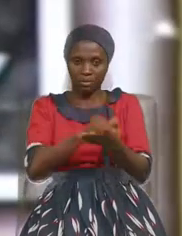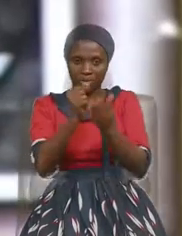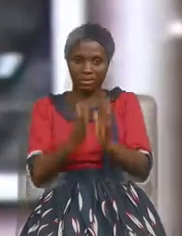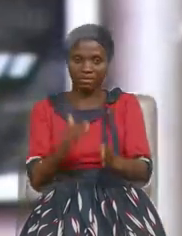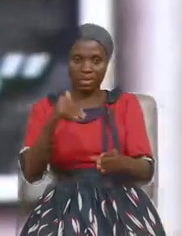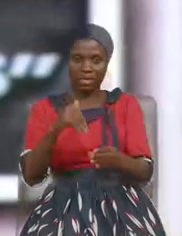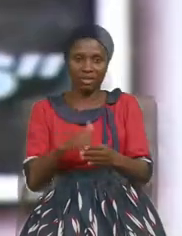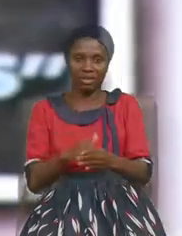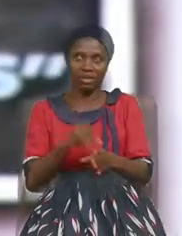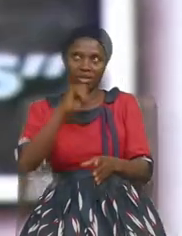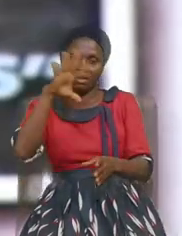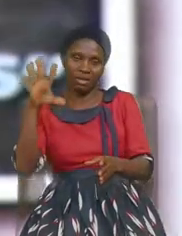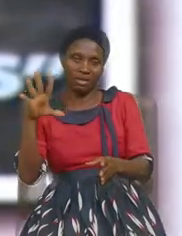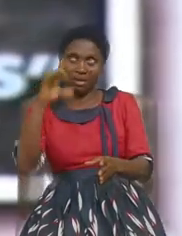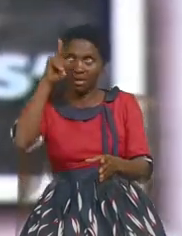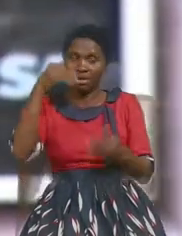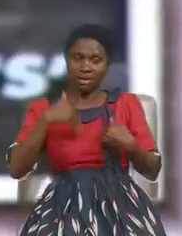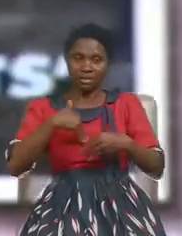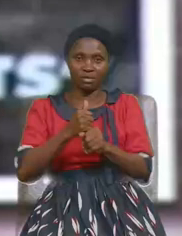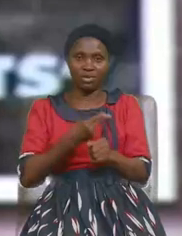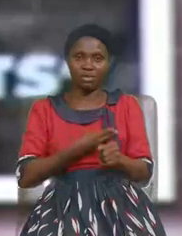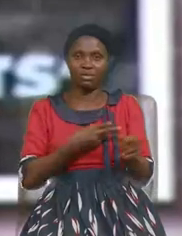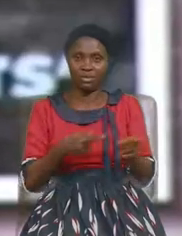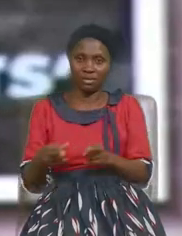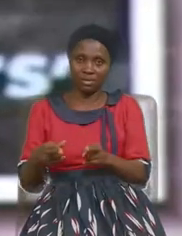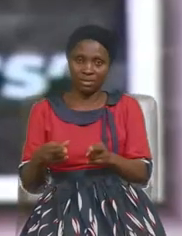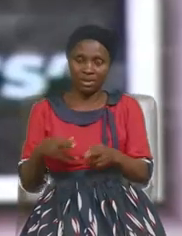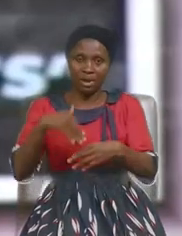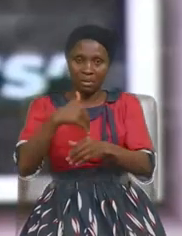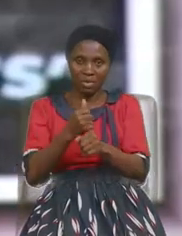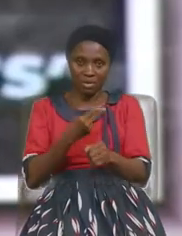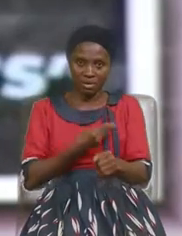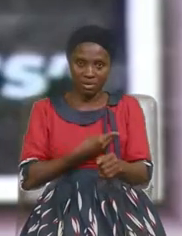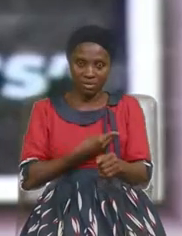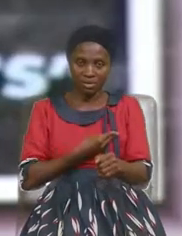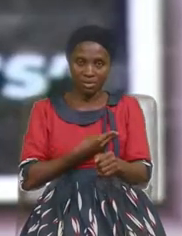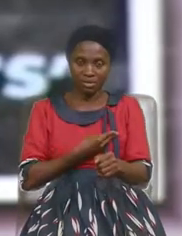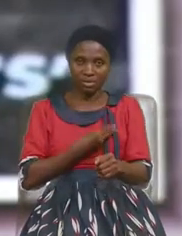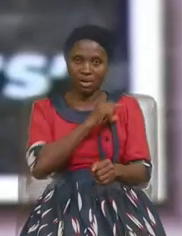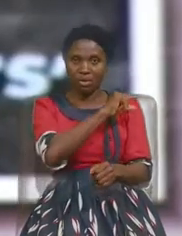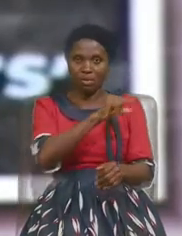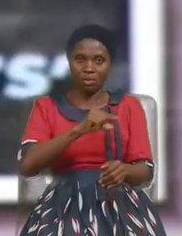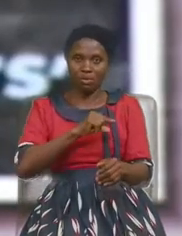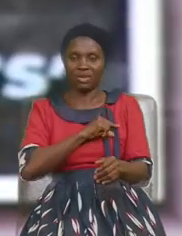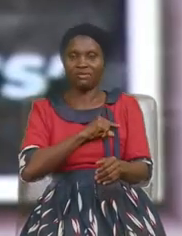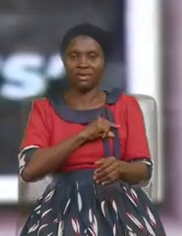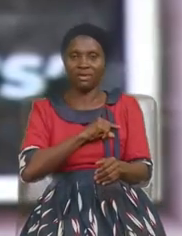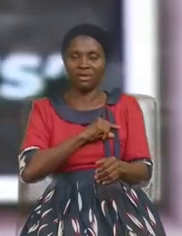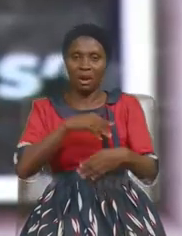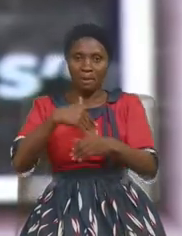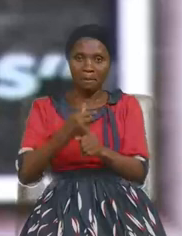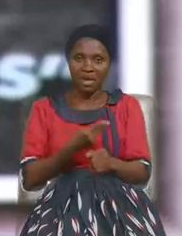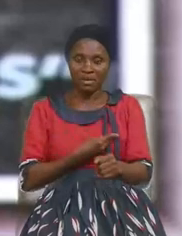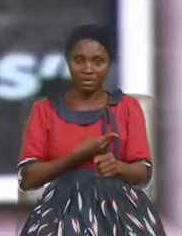nous a rendu prêts, il nous a rendu qualifiés, il nous a rendu